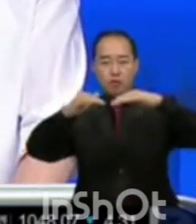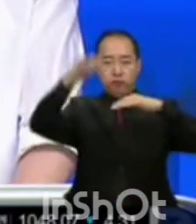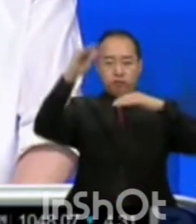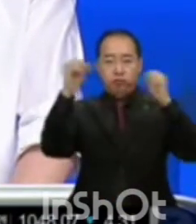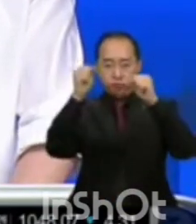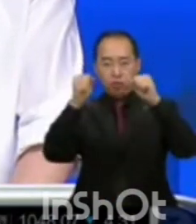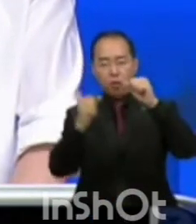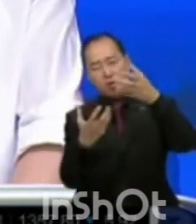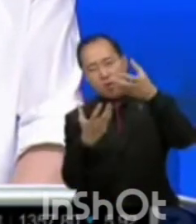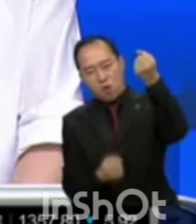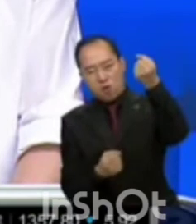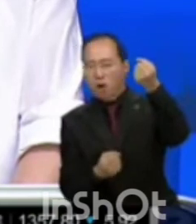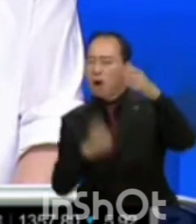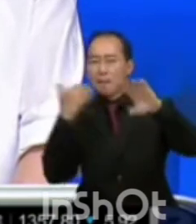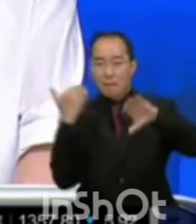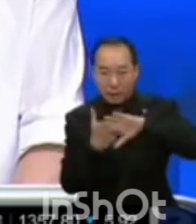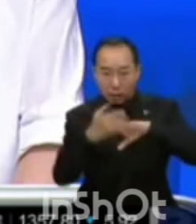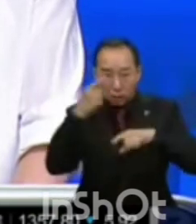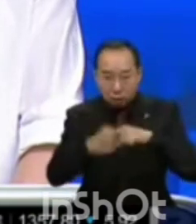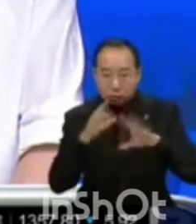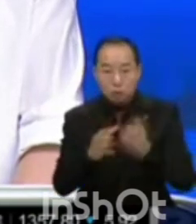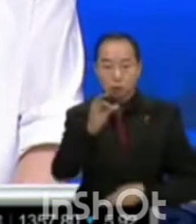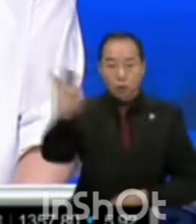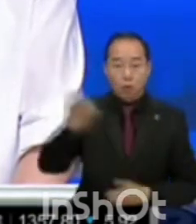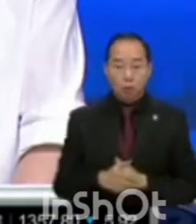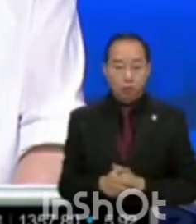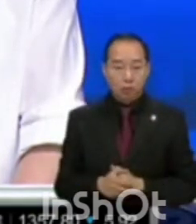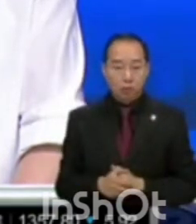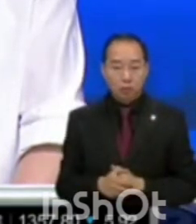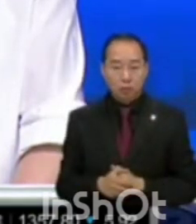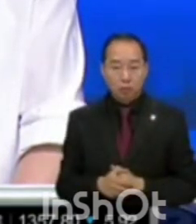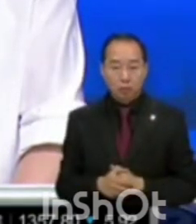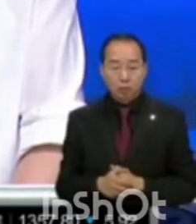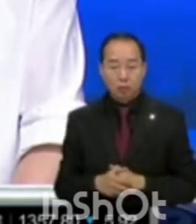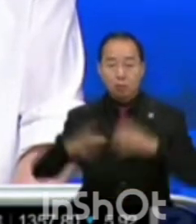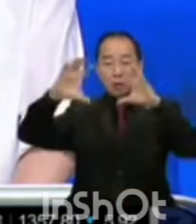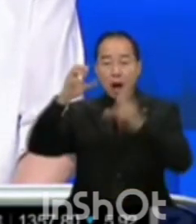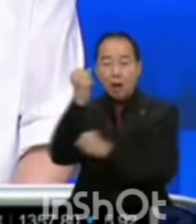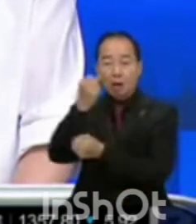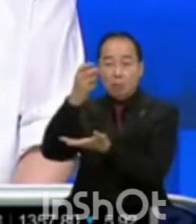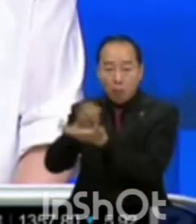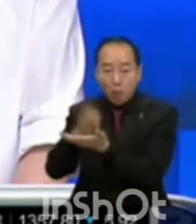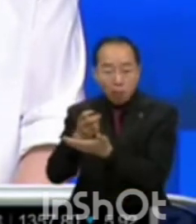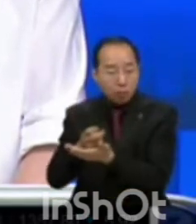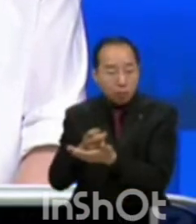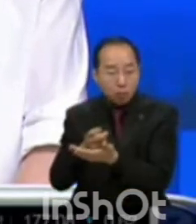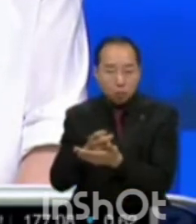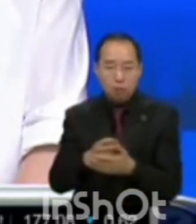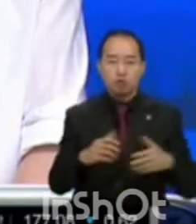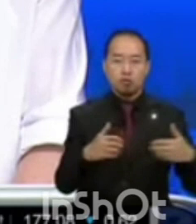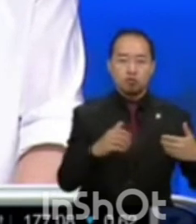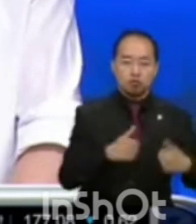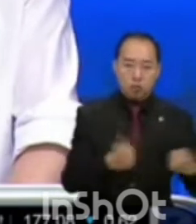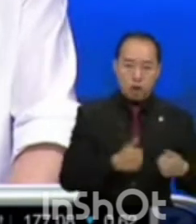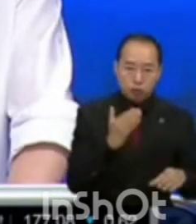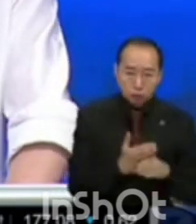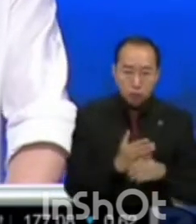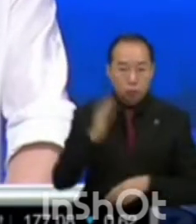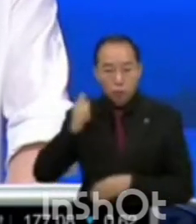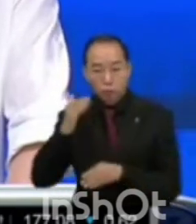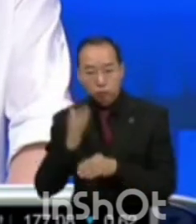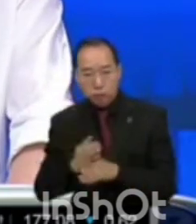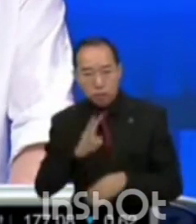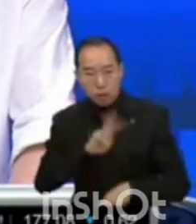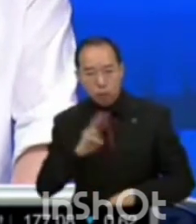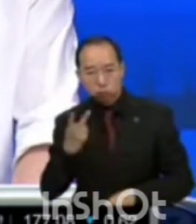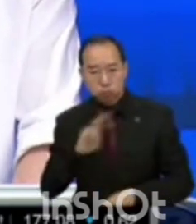반대했다가 지금은 찬성하시고 개헌도 어느 날은 내각 책임제 주장했다가 갑자기 중임제 얘기를 하시고 4대강도